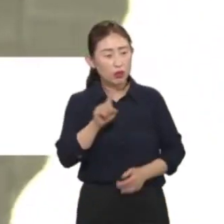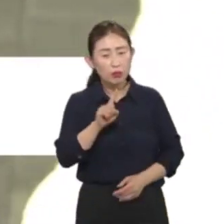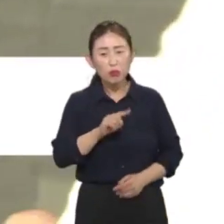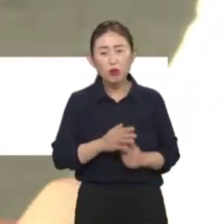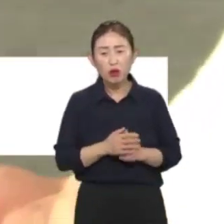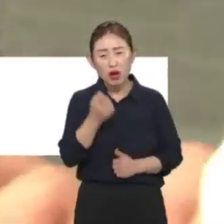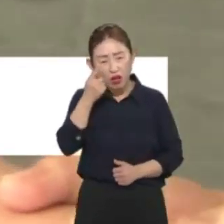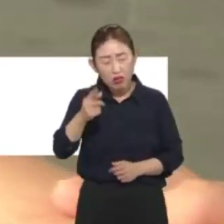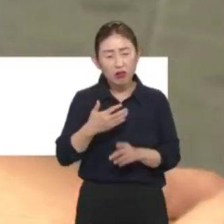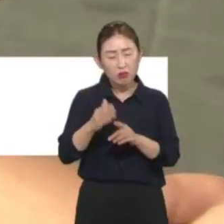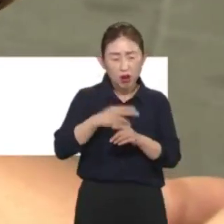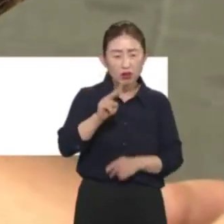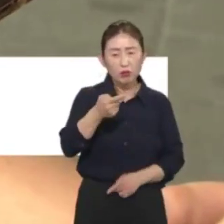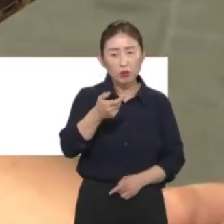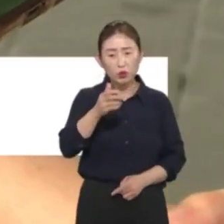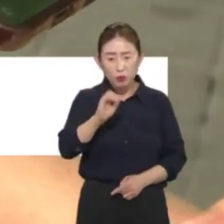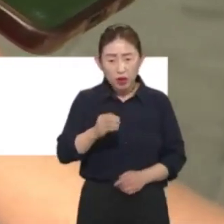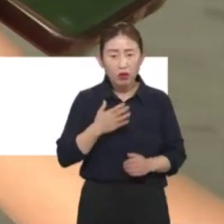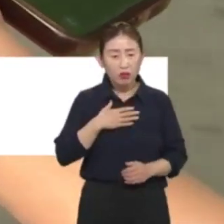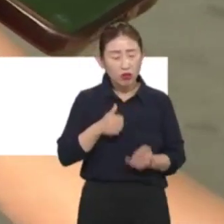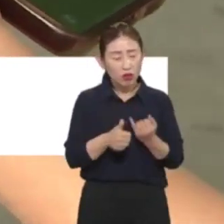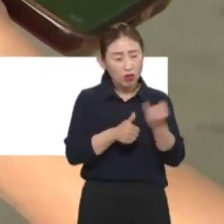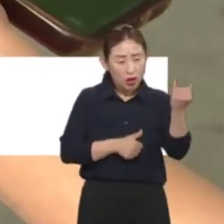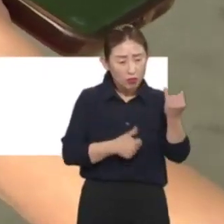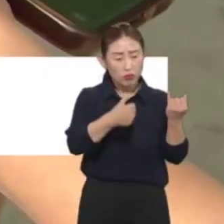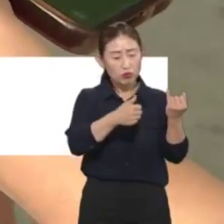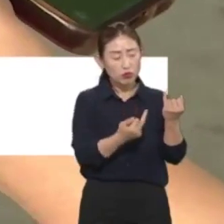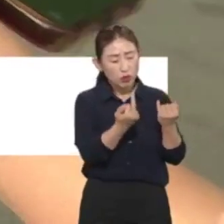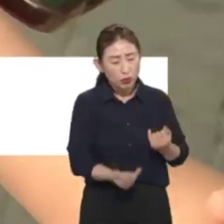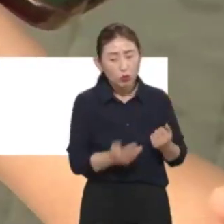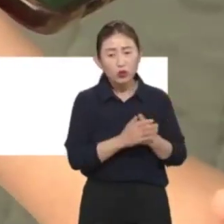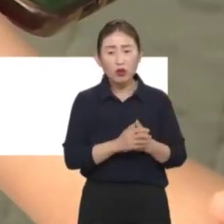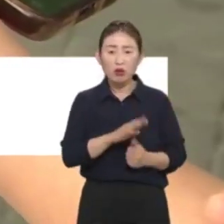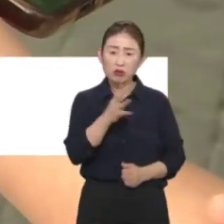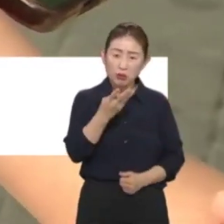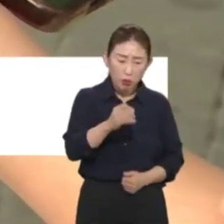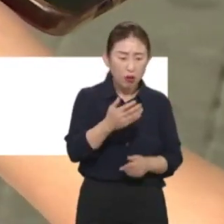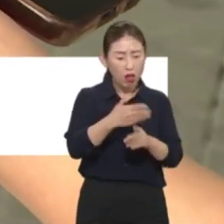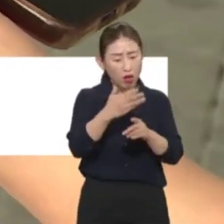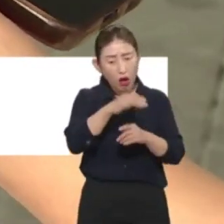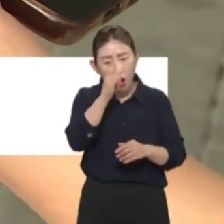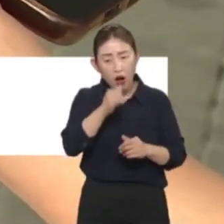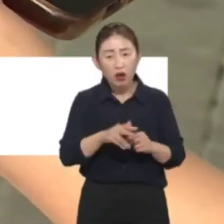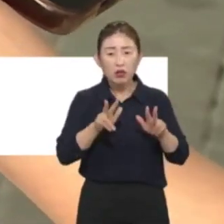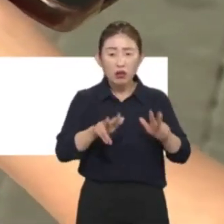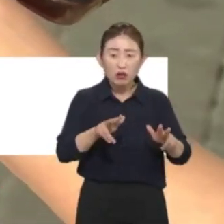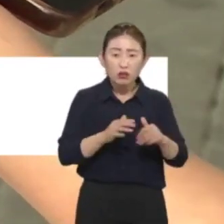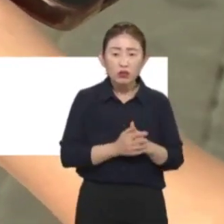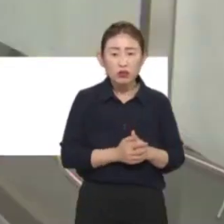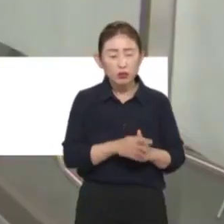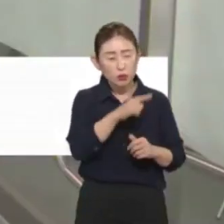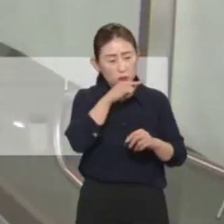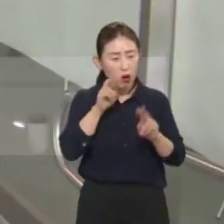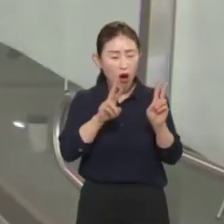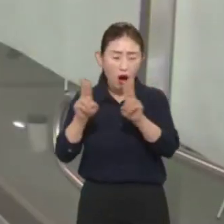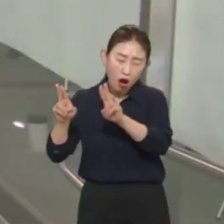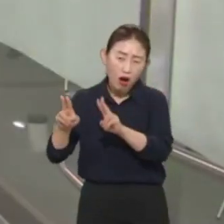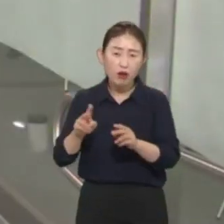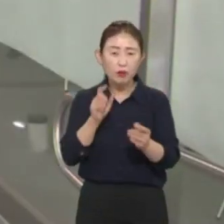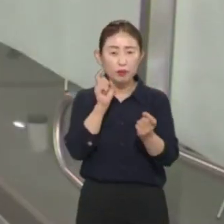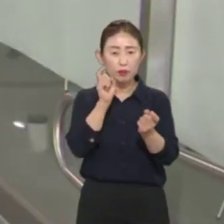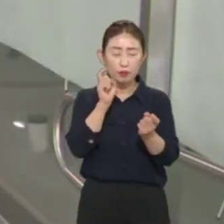가거든요. 우리 처남 같은 경우는 한 달에 한 400 정도 나가요. 이제 가뭄까지 들어간 상태이기 때문에 지금 생활이 안 되니까.